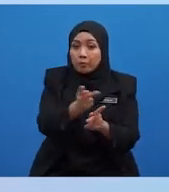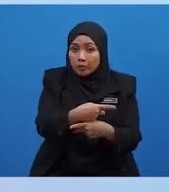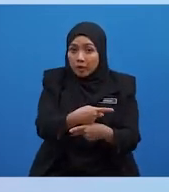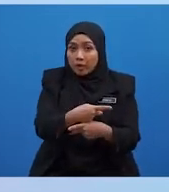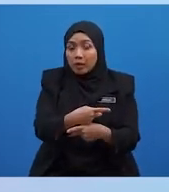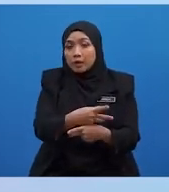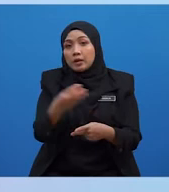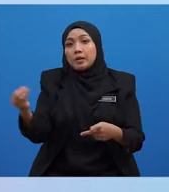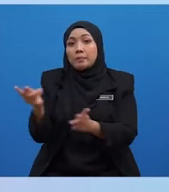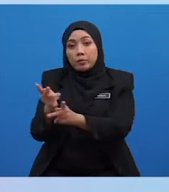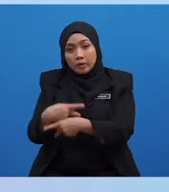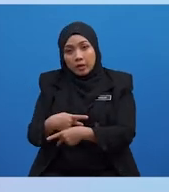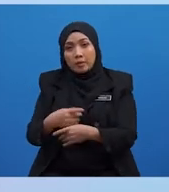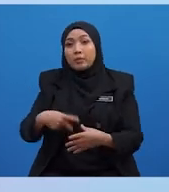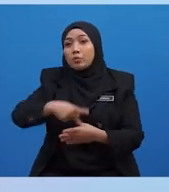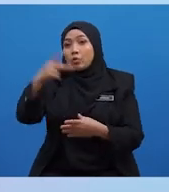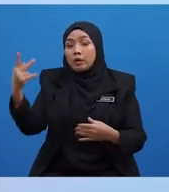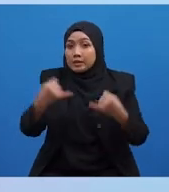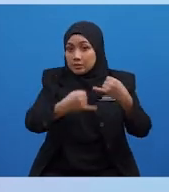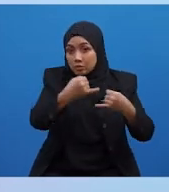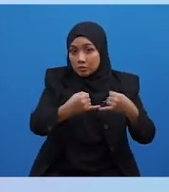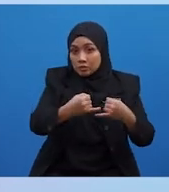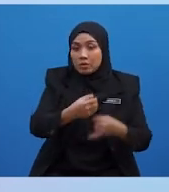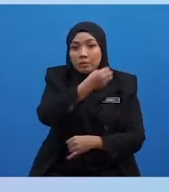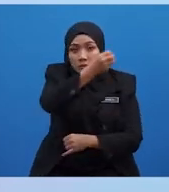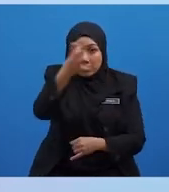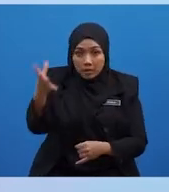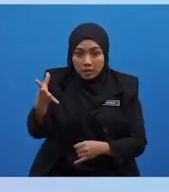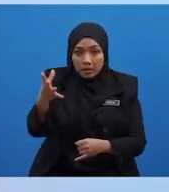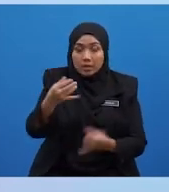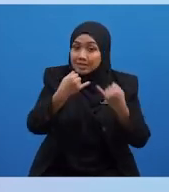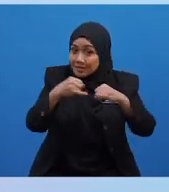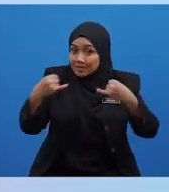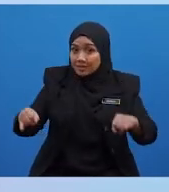Dan jawapannya ialah nama produk,